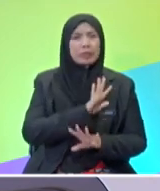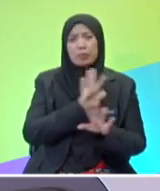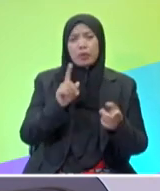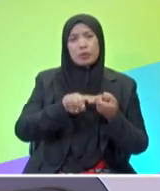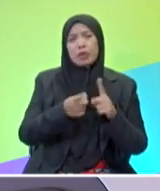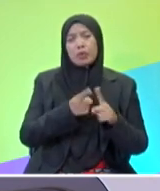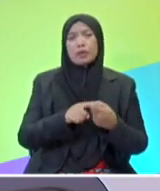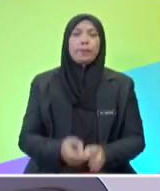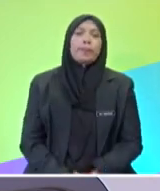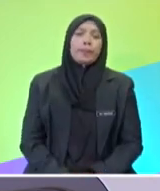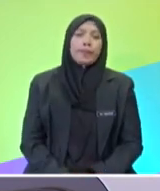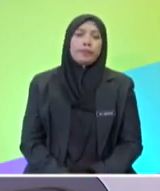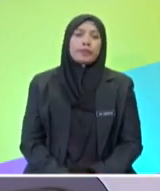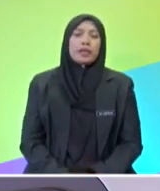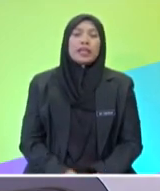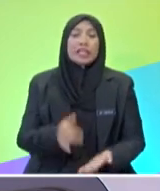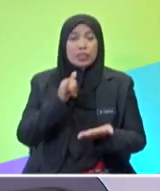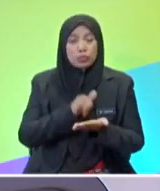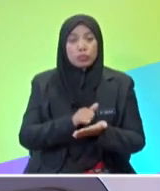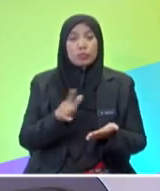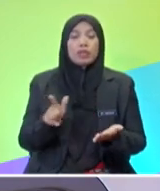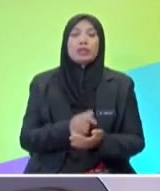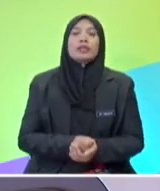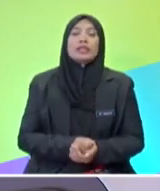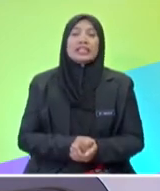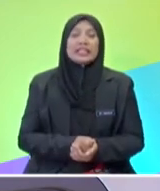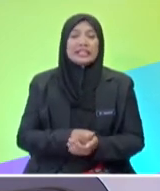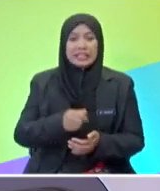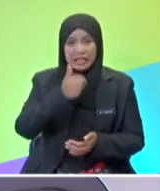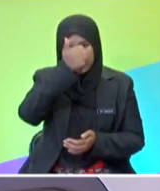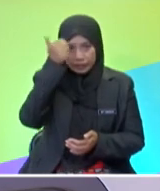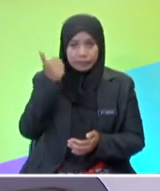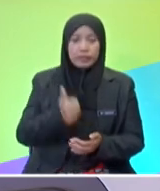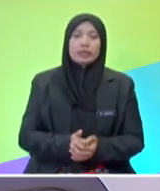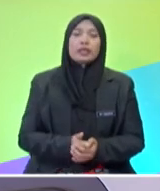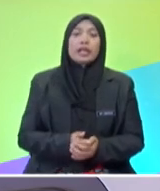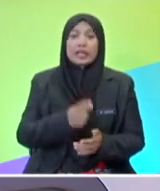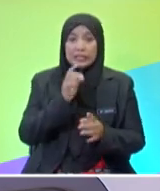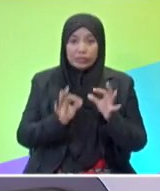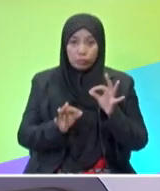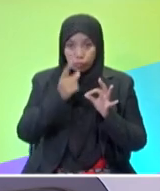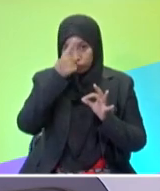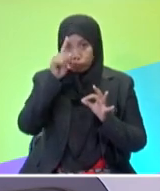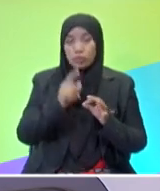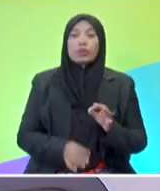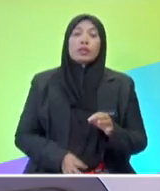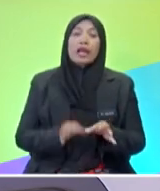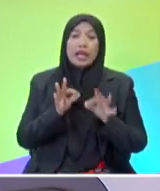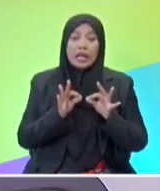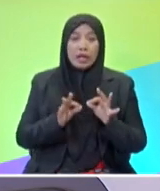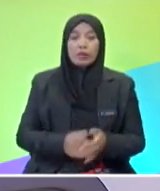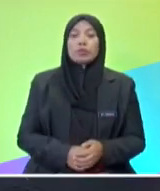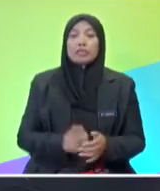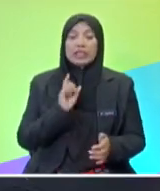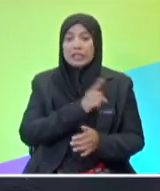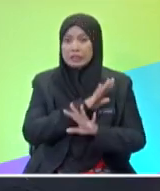Kan? Okey, macam itulah akibat dan kesannya kalau kita tak mandi. Kita malah gosok gigi. Maknanya Ustazah,